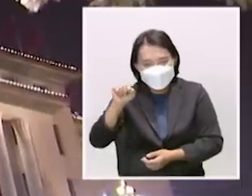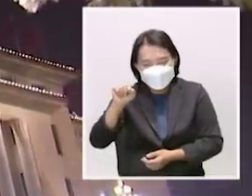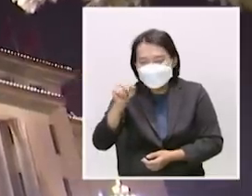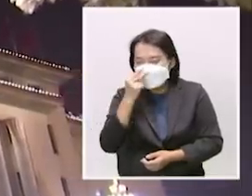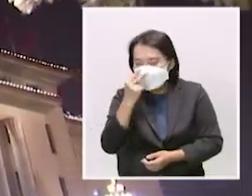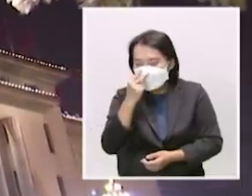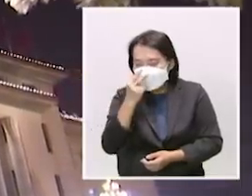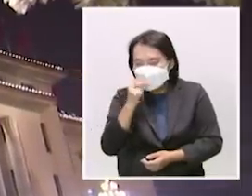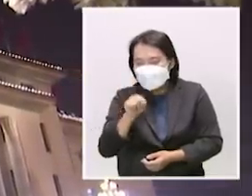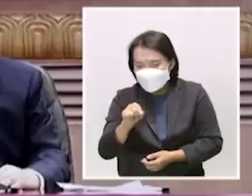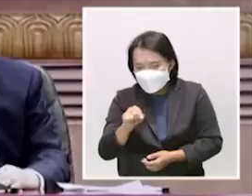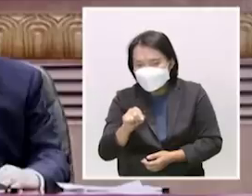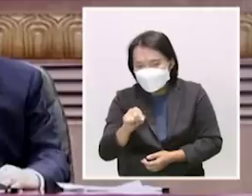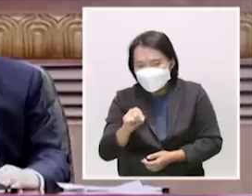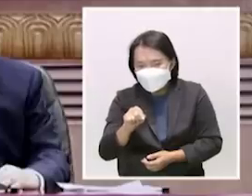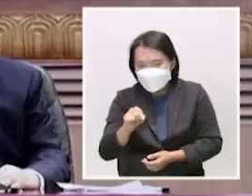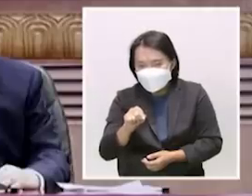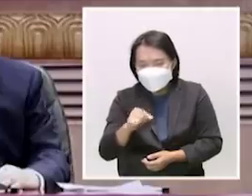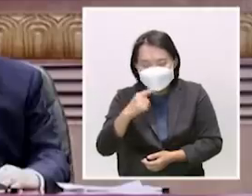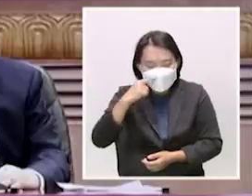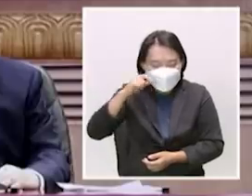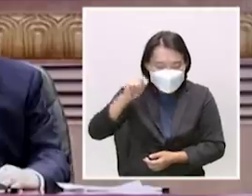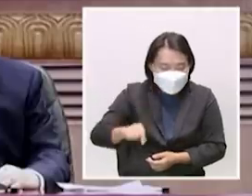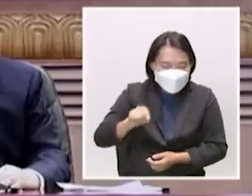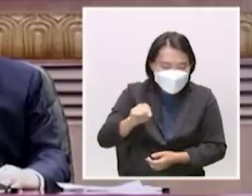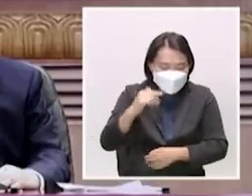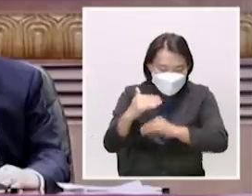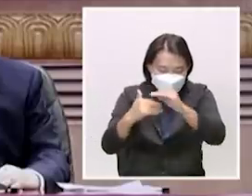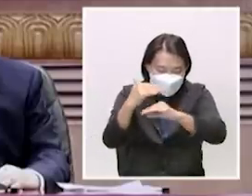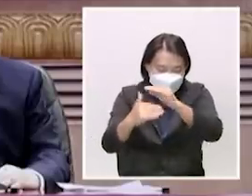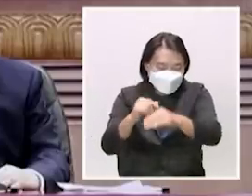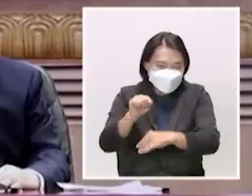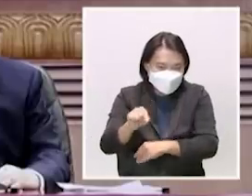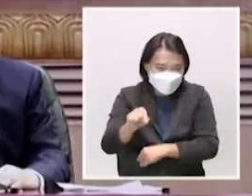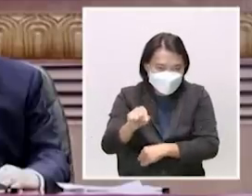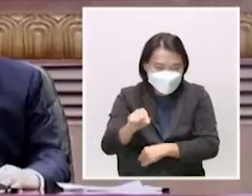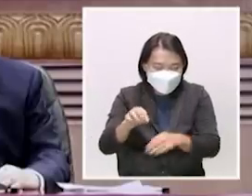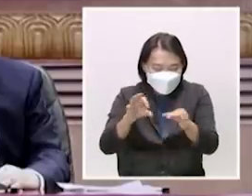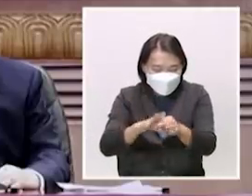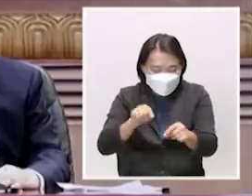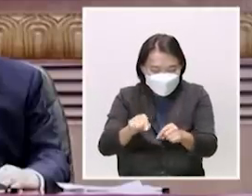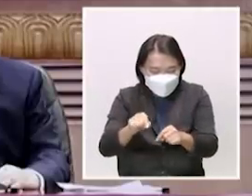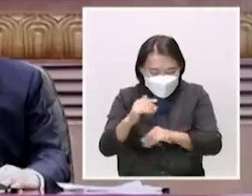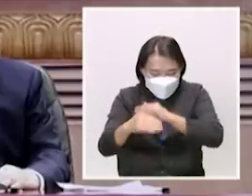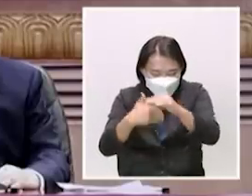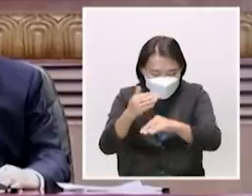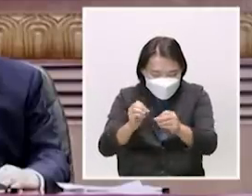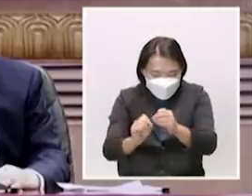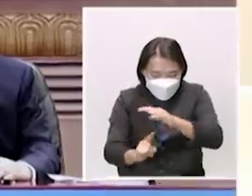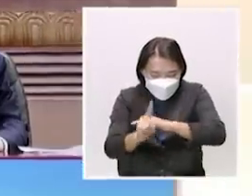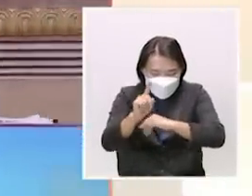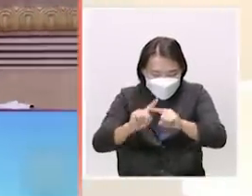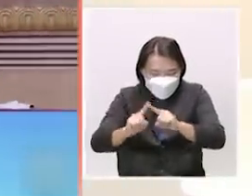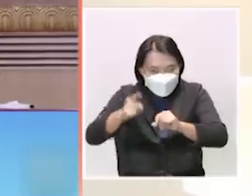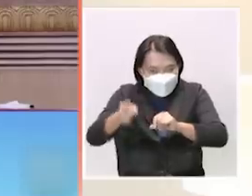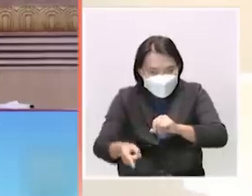ับไปดูว่าในอยู่เครนนั้มการพัฒนาอาวุธจิวภาพจรงไหมทมีการจส